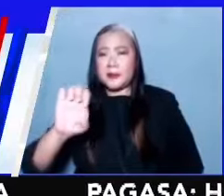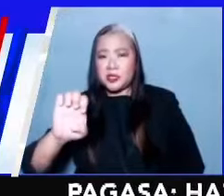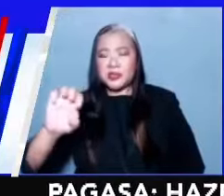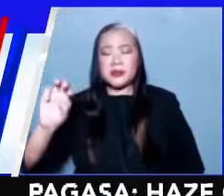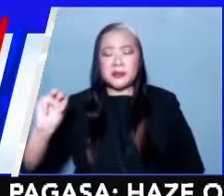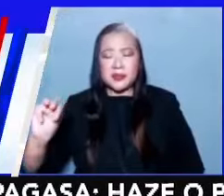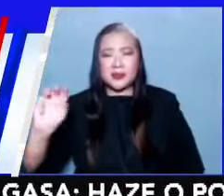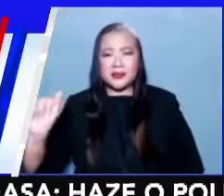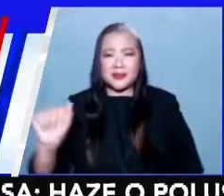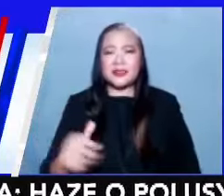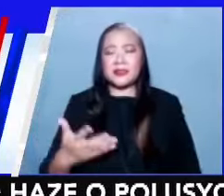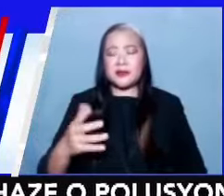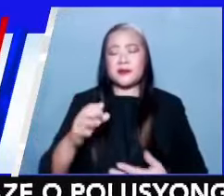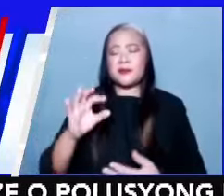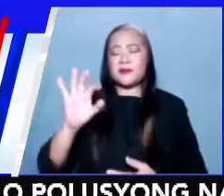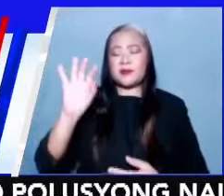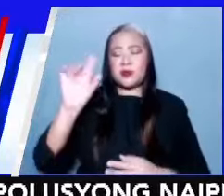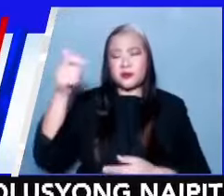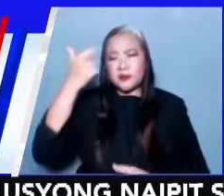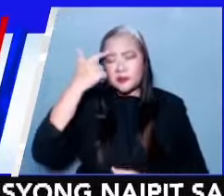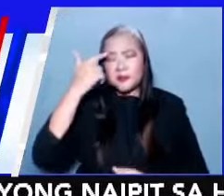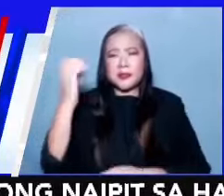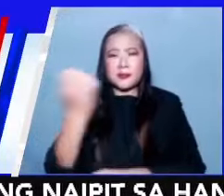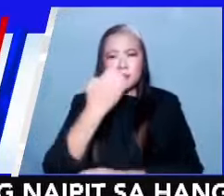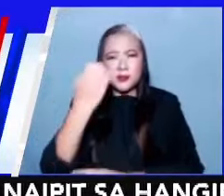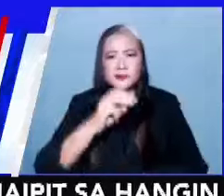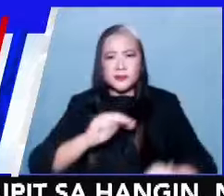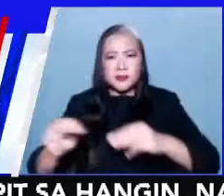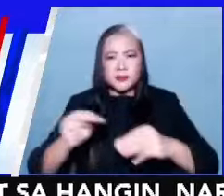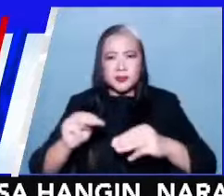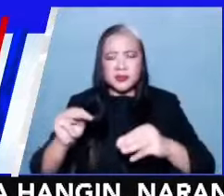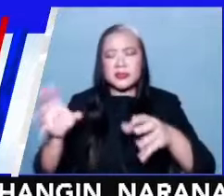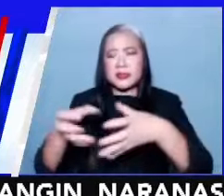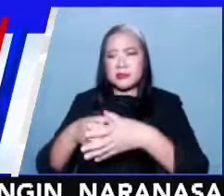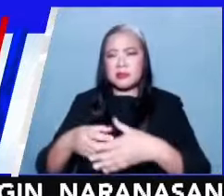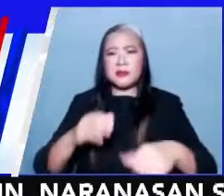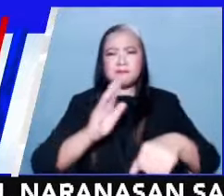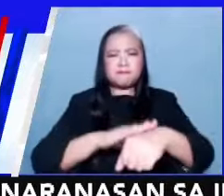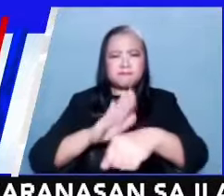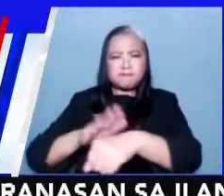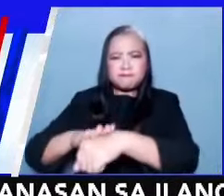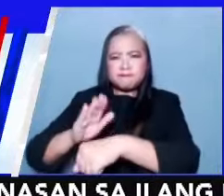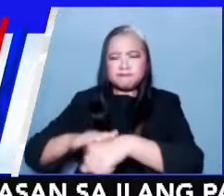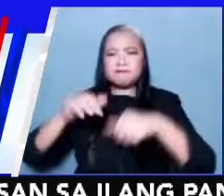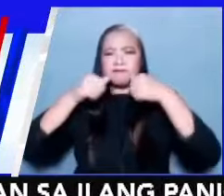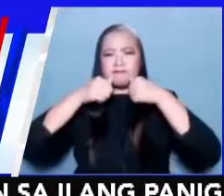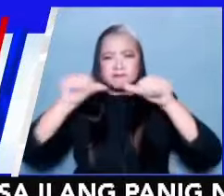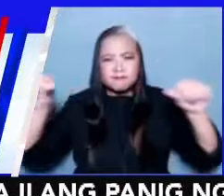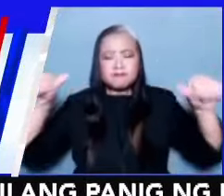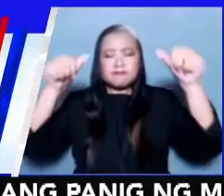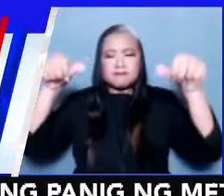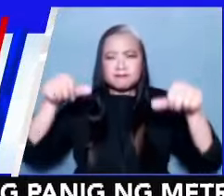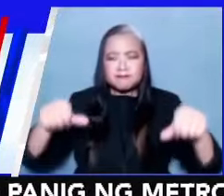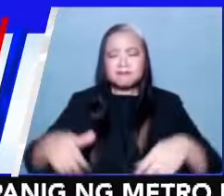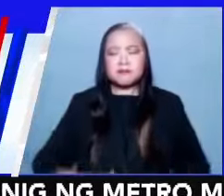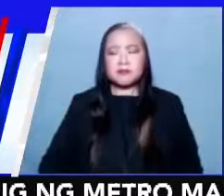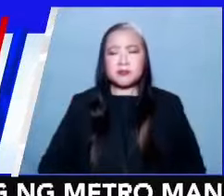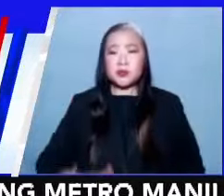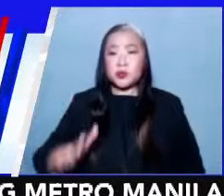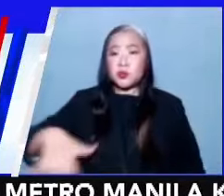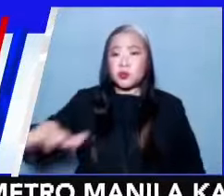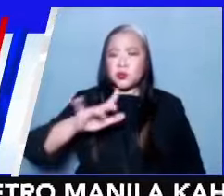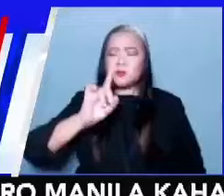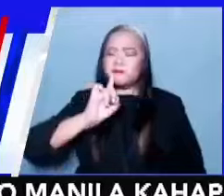ay nagpalabas na rin po ng mga babala. Yun pong mga areas na siguradong tatamaan